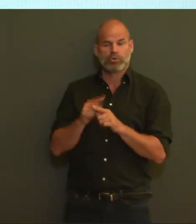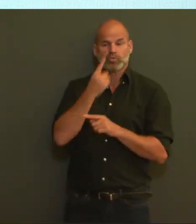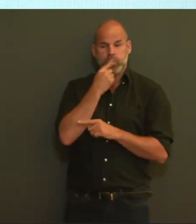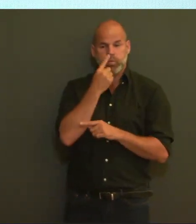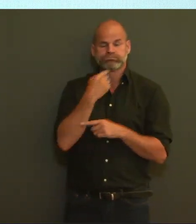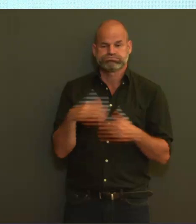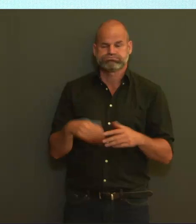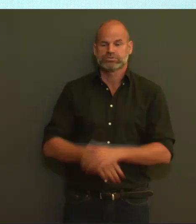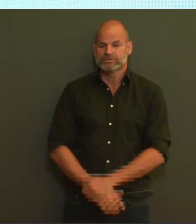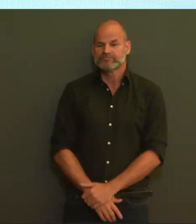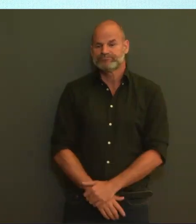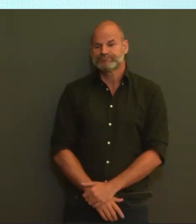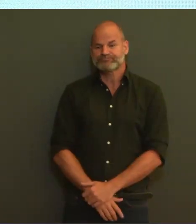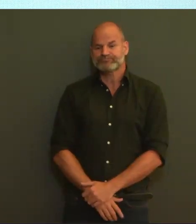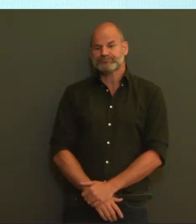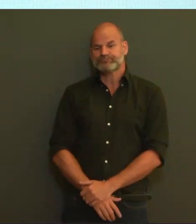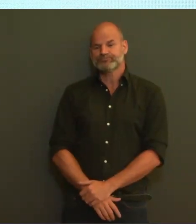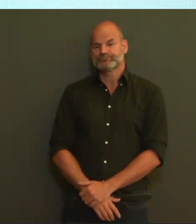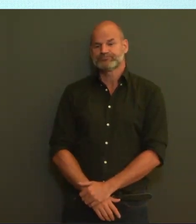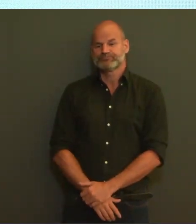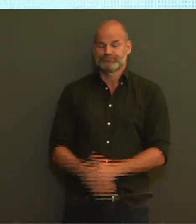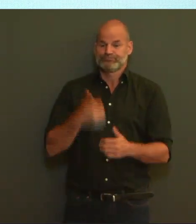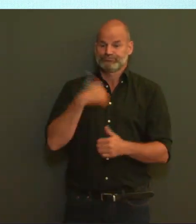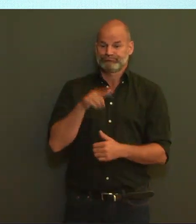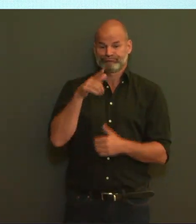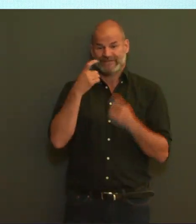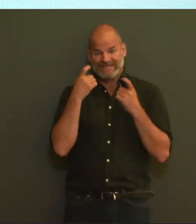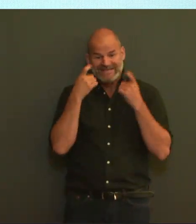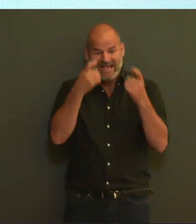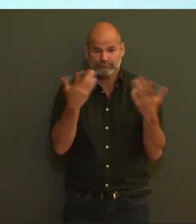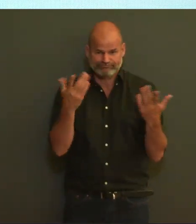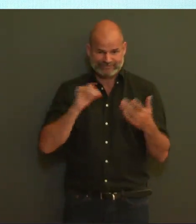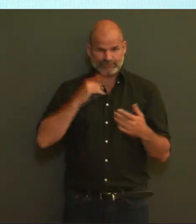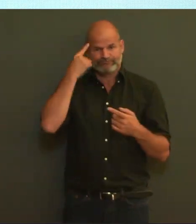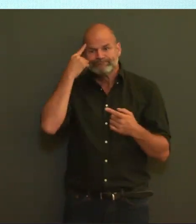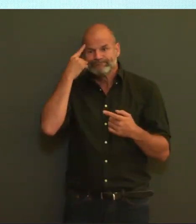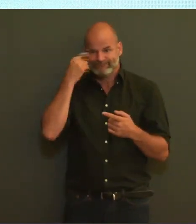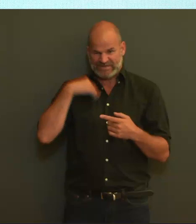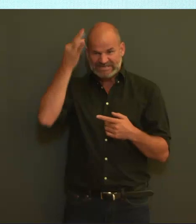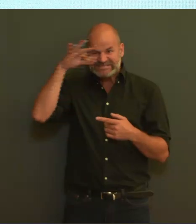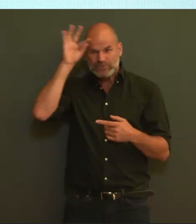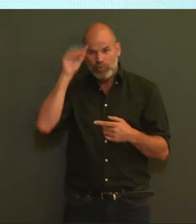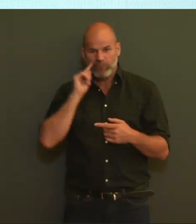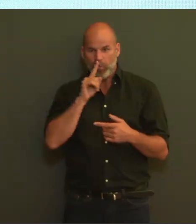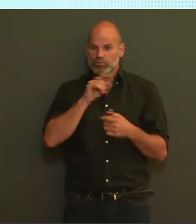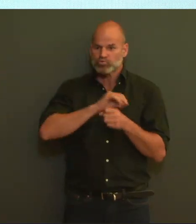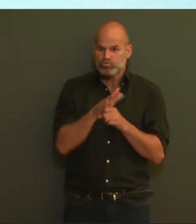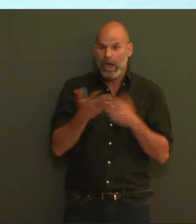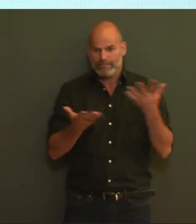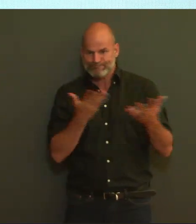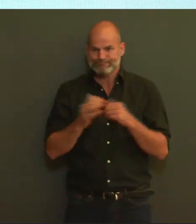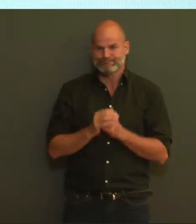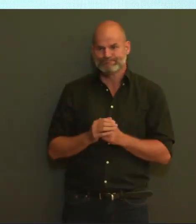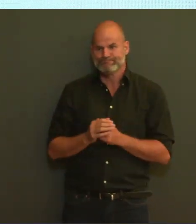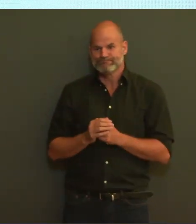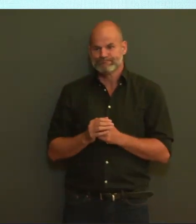Reizen houdt nog steeds een risico in en de situatie in Europa kan snel veranderen. Controleer daarom steeds goed de situatie